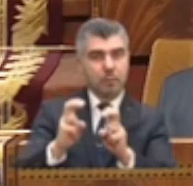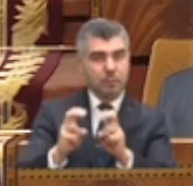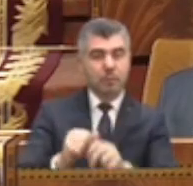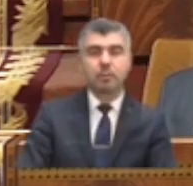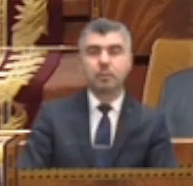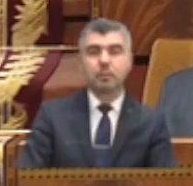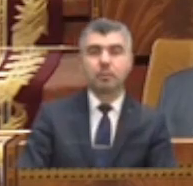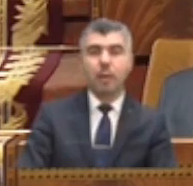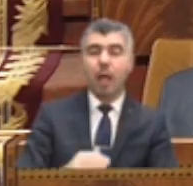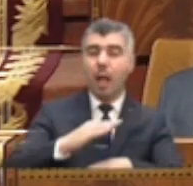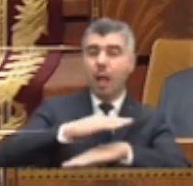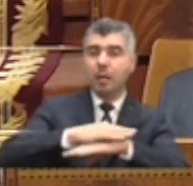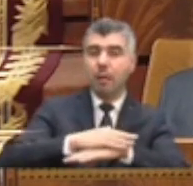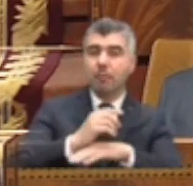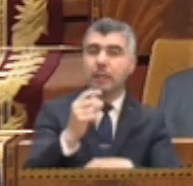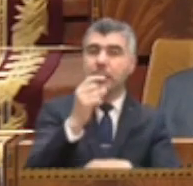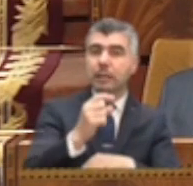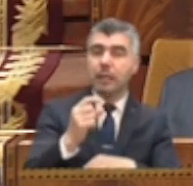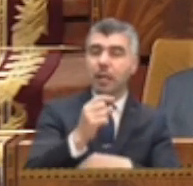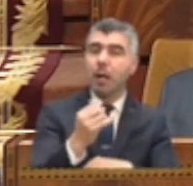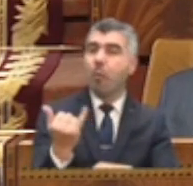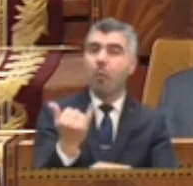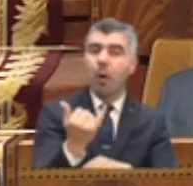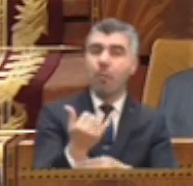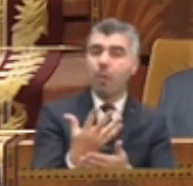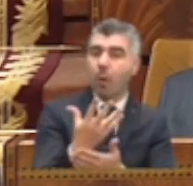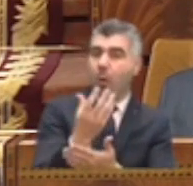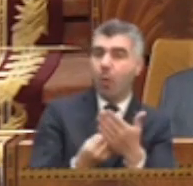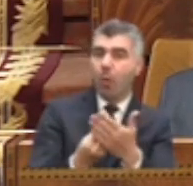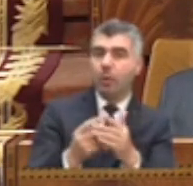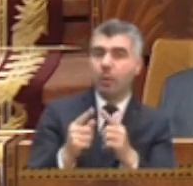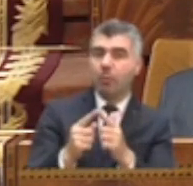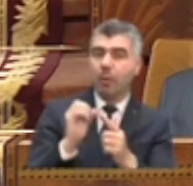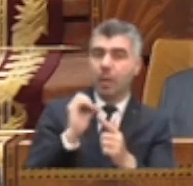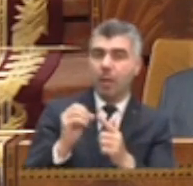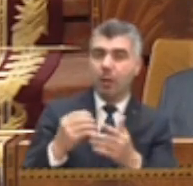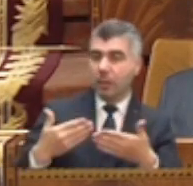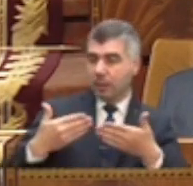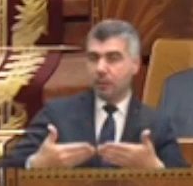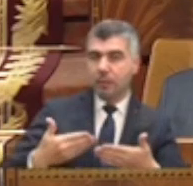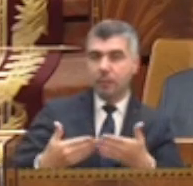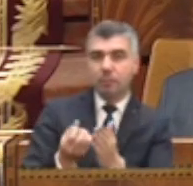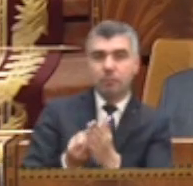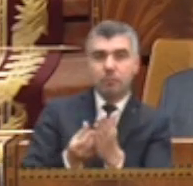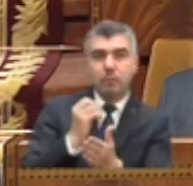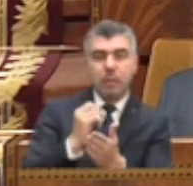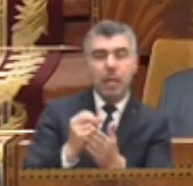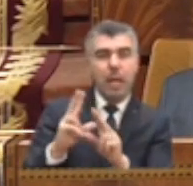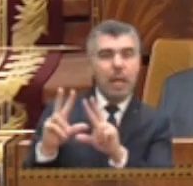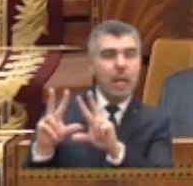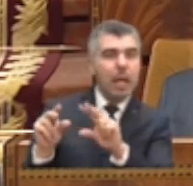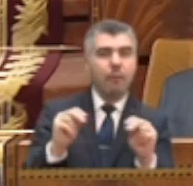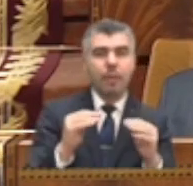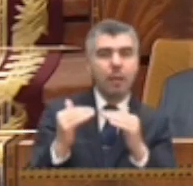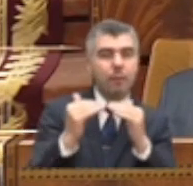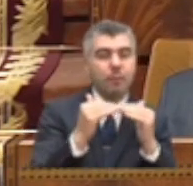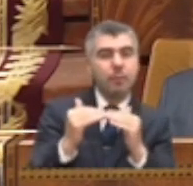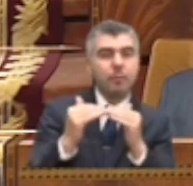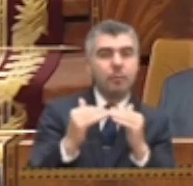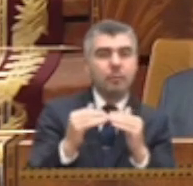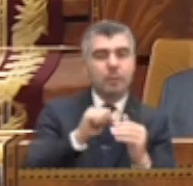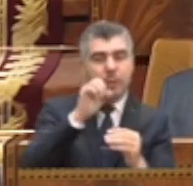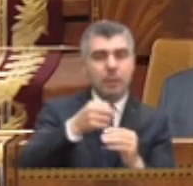خصنا نعطيو واحد الاهتمام كبير لولاد الجيل الرابع بحال اللي كيبغي وكياكد سيدنا.